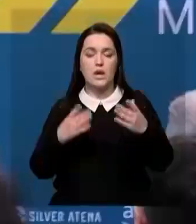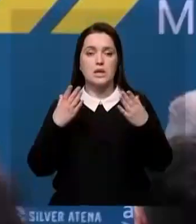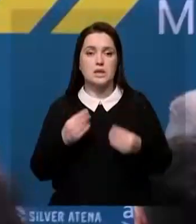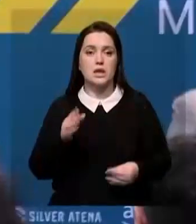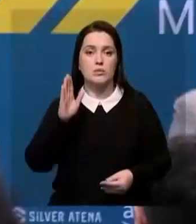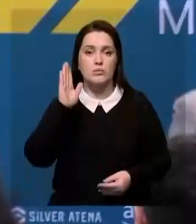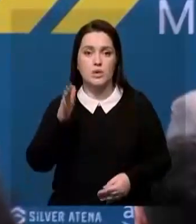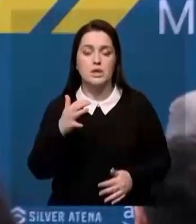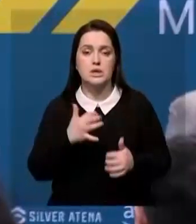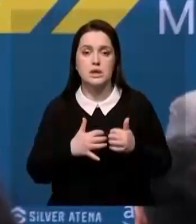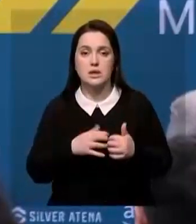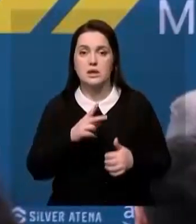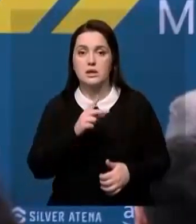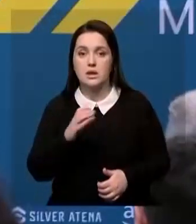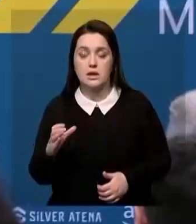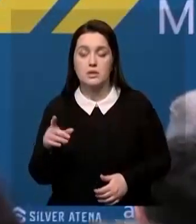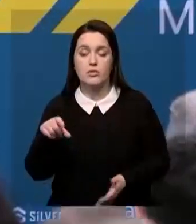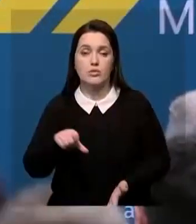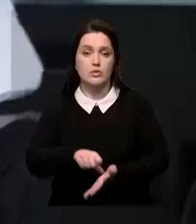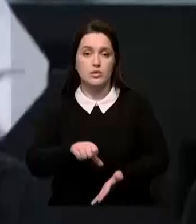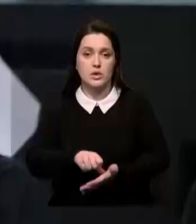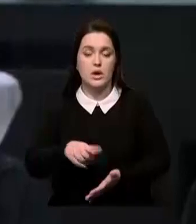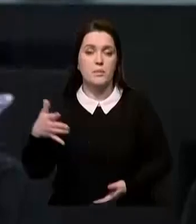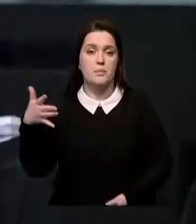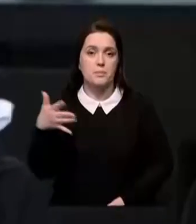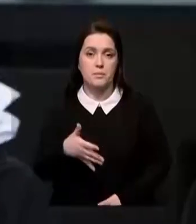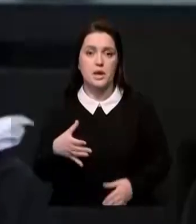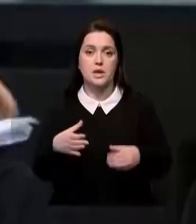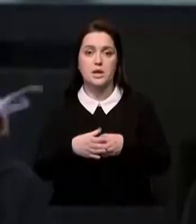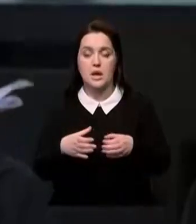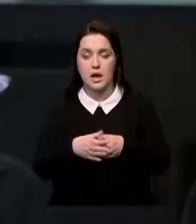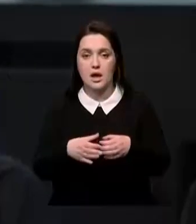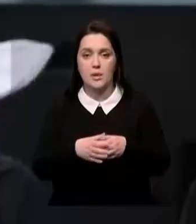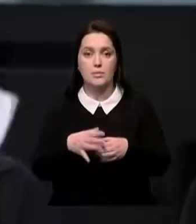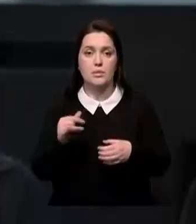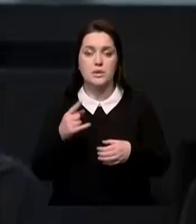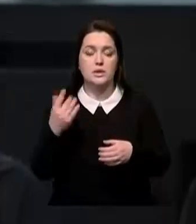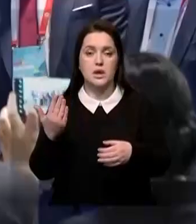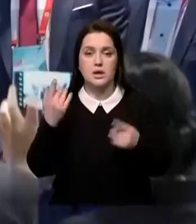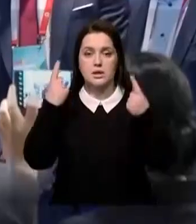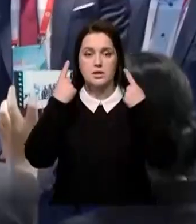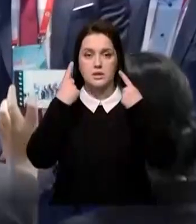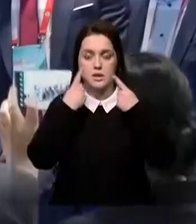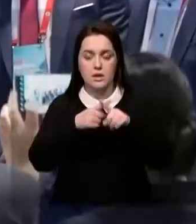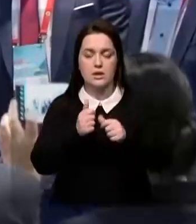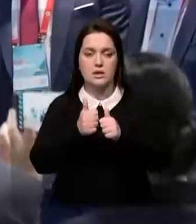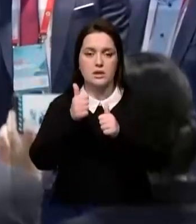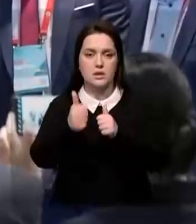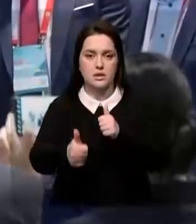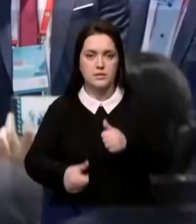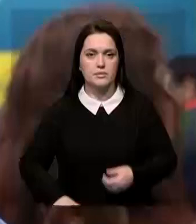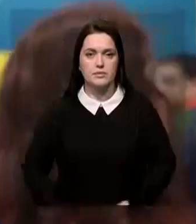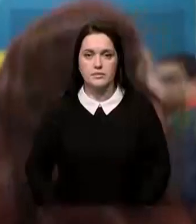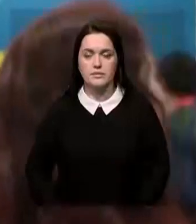будущего. Средний класс». В нем принимают участие свыше 5000 компаний, многие из которых являются технологическими лидерами в своих